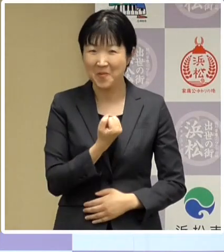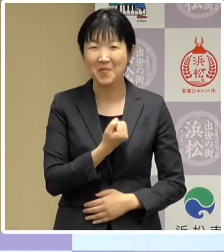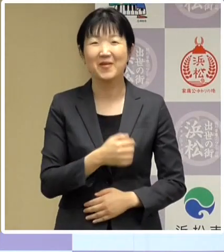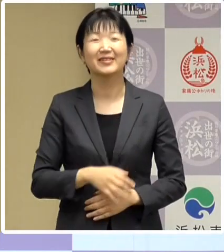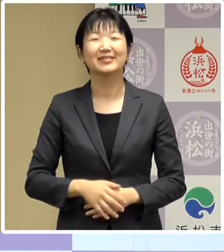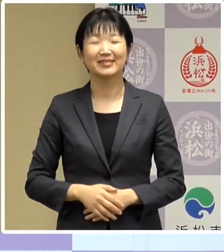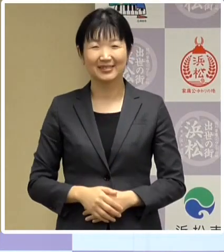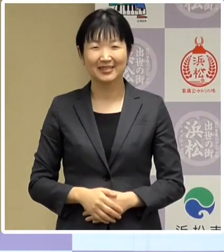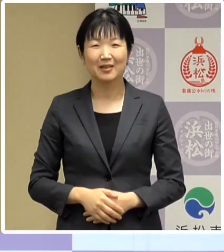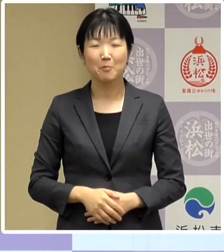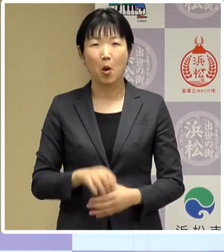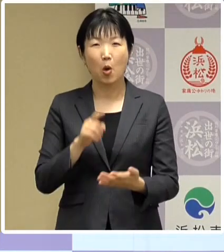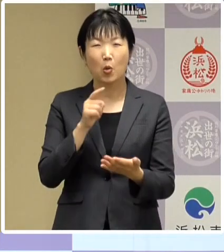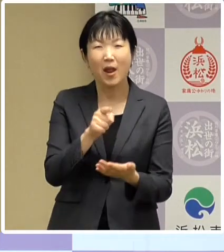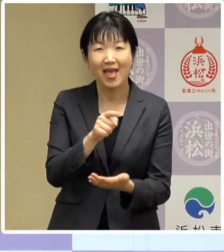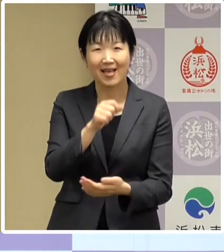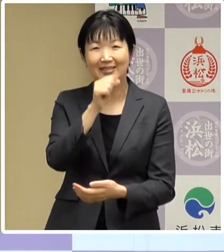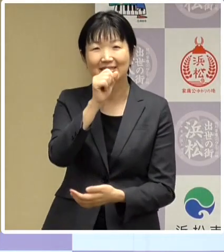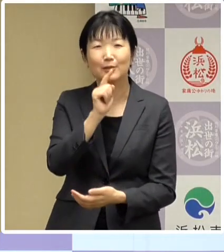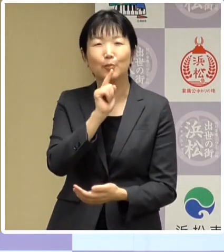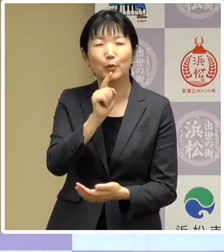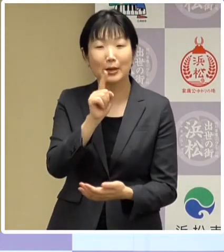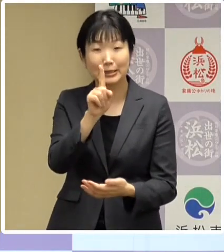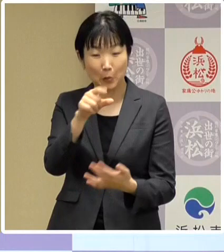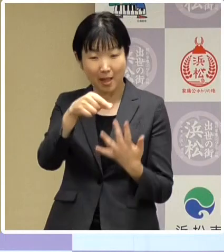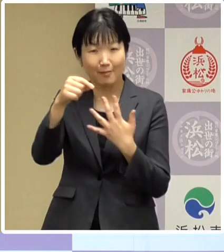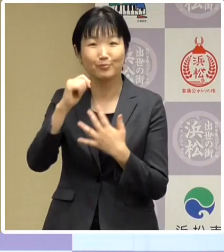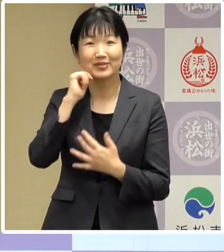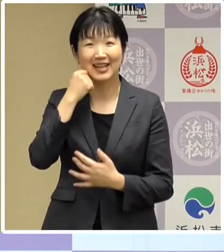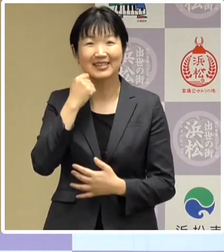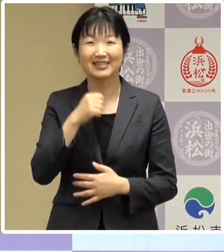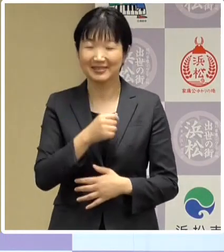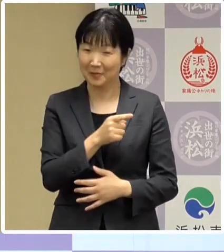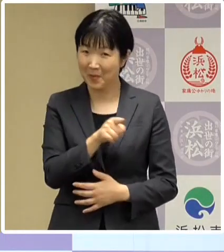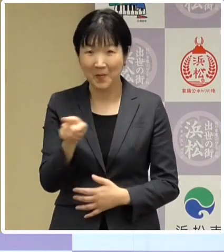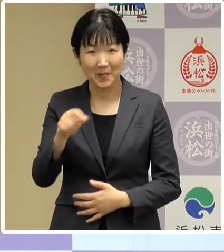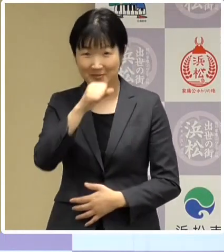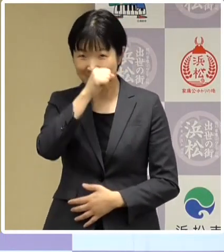どれというのもなかなか表現しづらいですね。 ありがとう